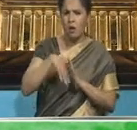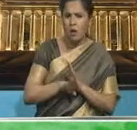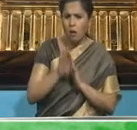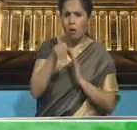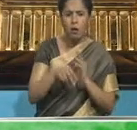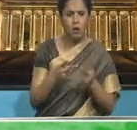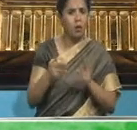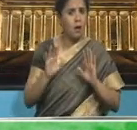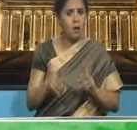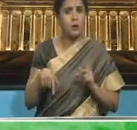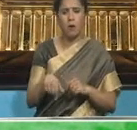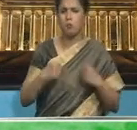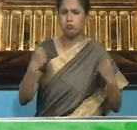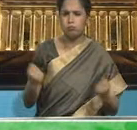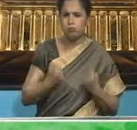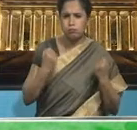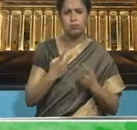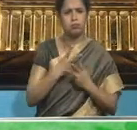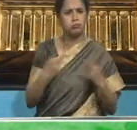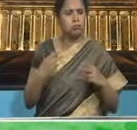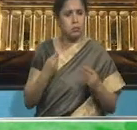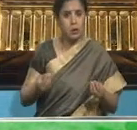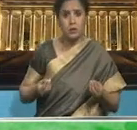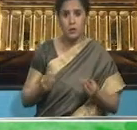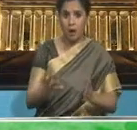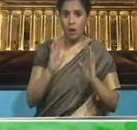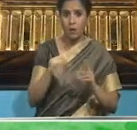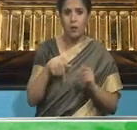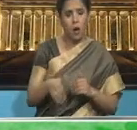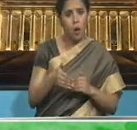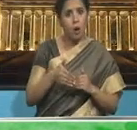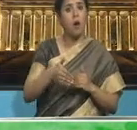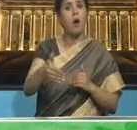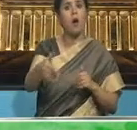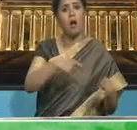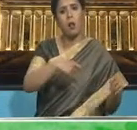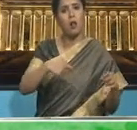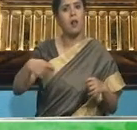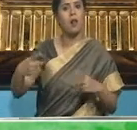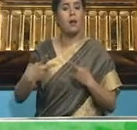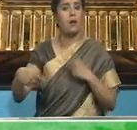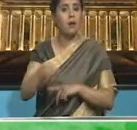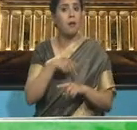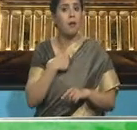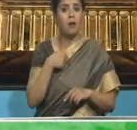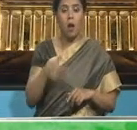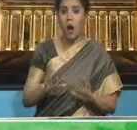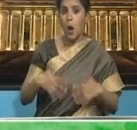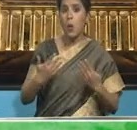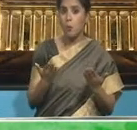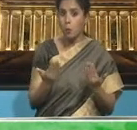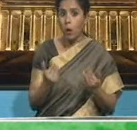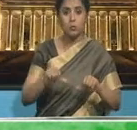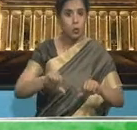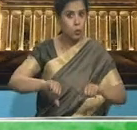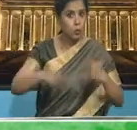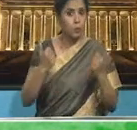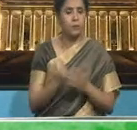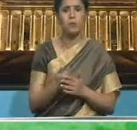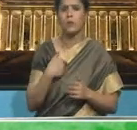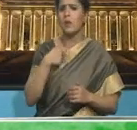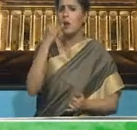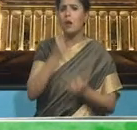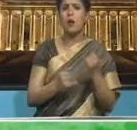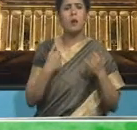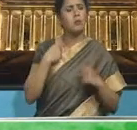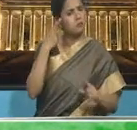का सिलसिला शुरू करने और उसे आगे बढ़ाने में सक्षम हो सके। हमारा अंतिम